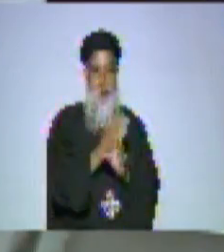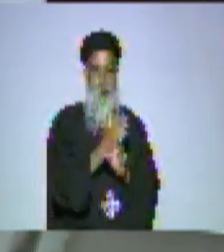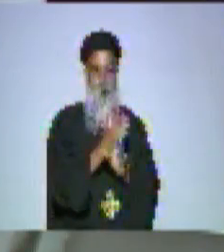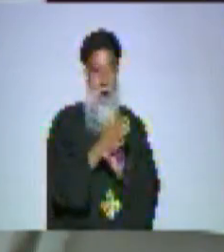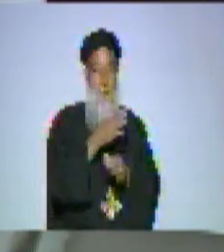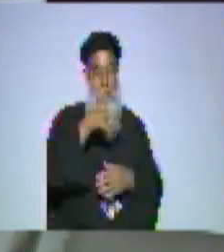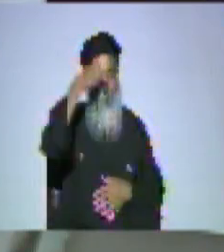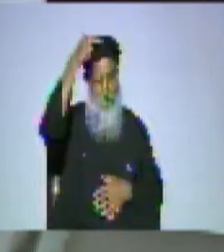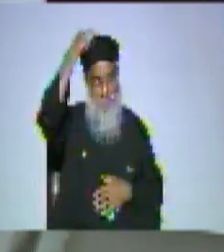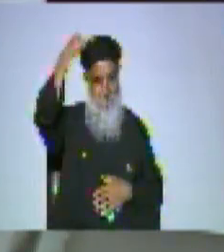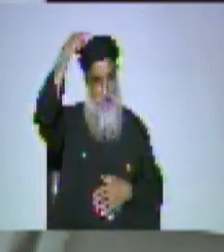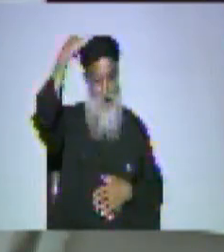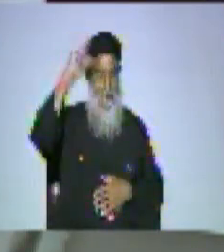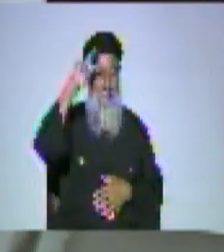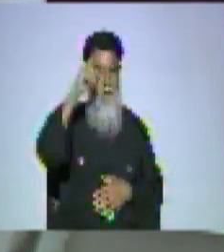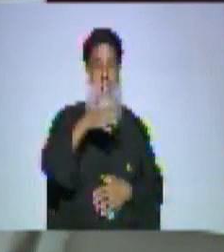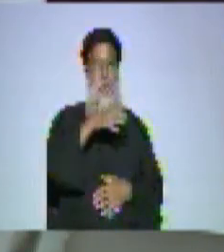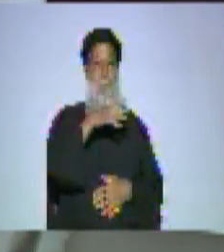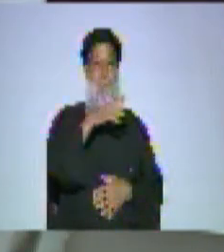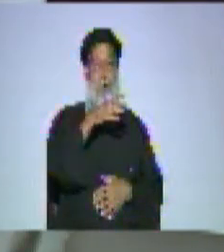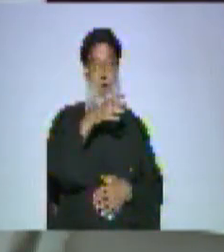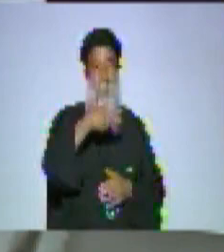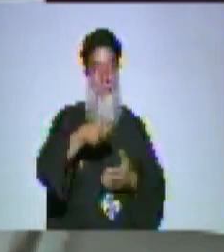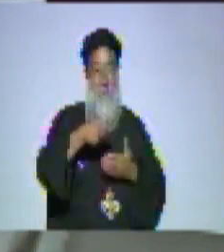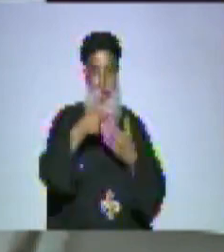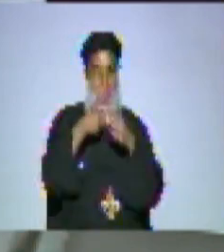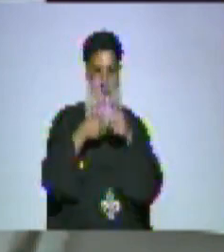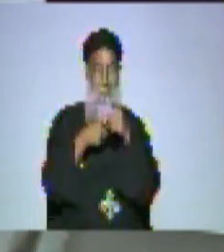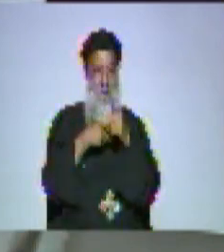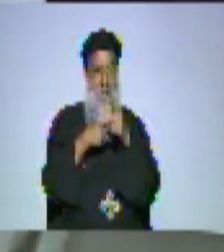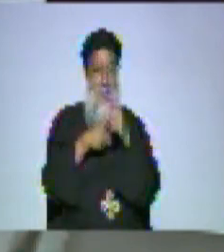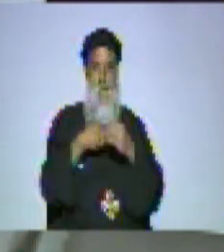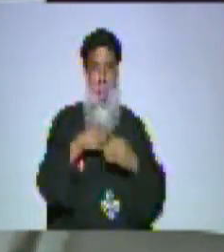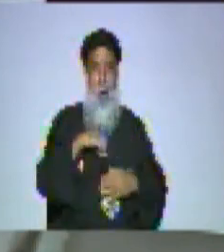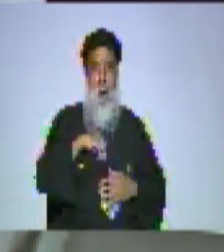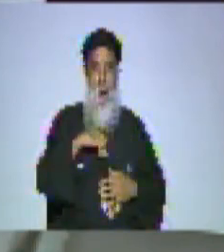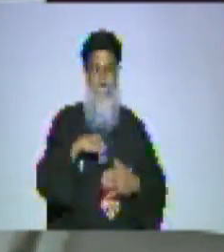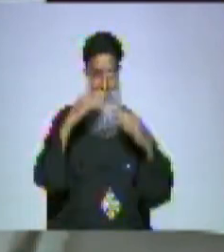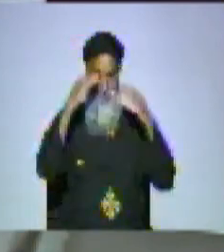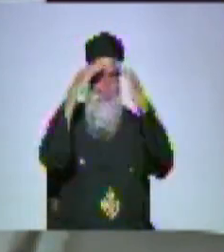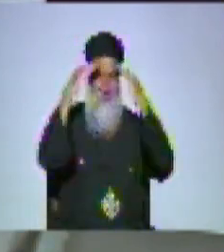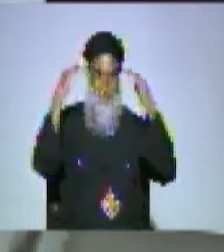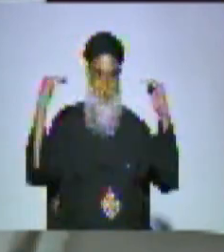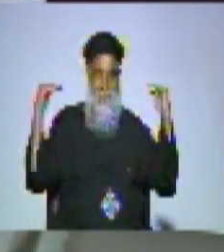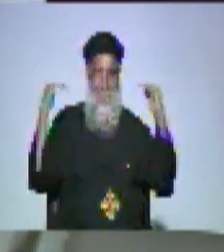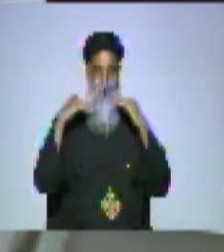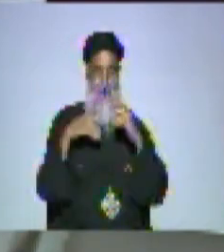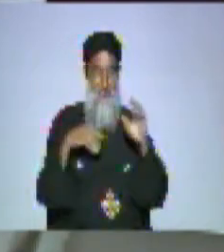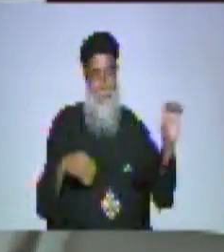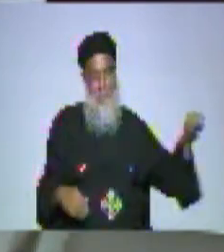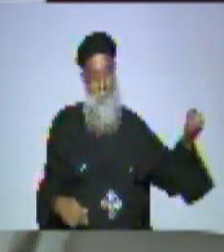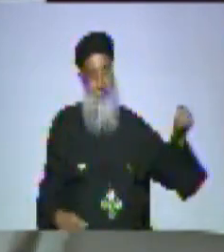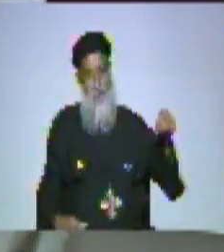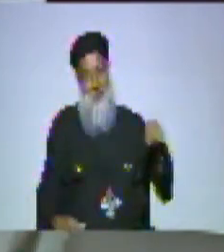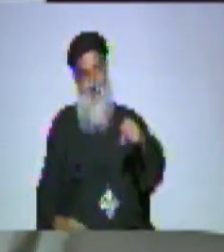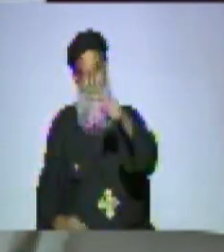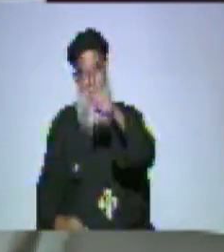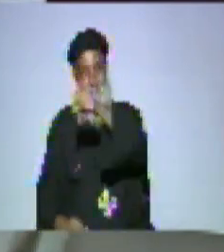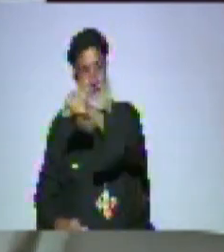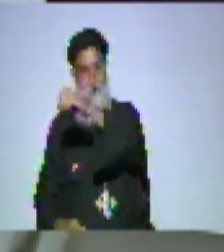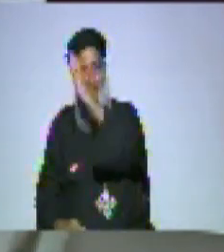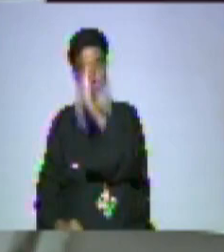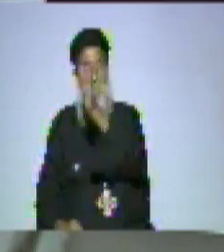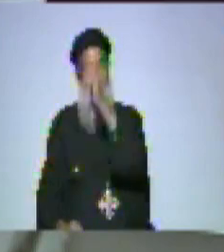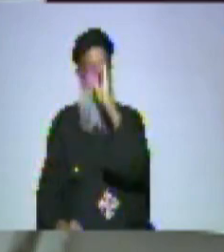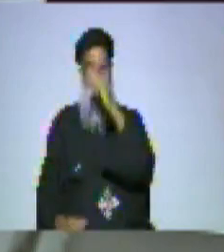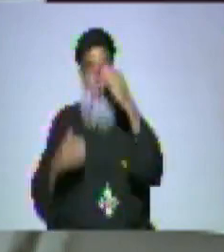ان انا اترسم كاهن وانا مشتاق للدير فايد اشتياقي وقال له لا يا ابونا ده يعني